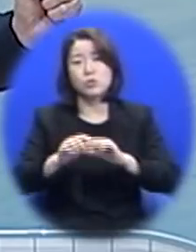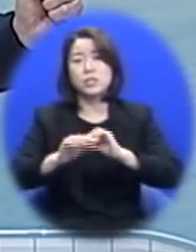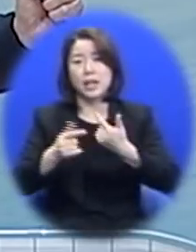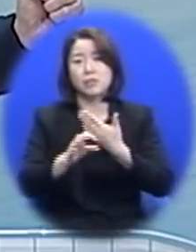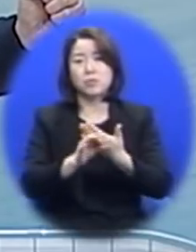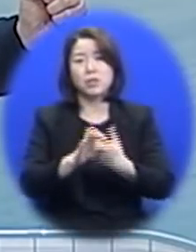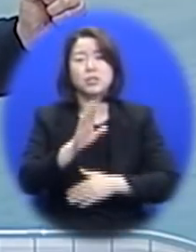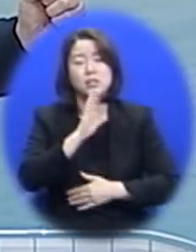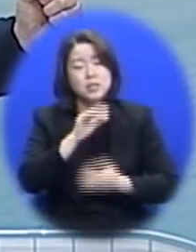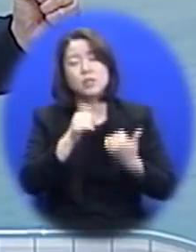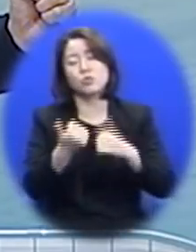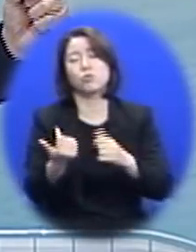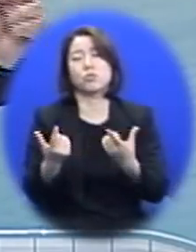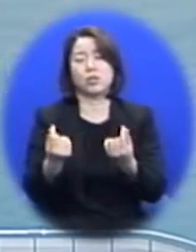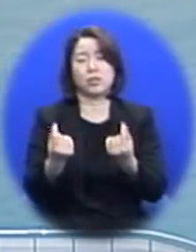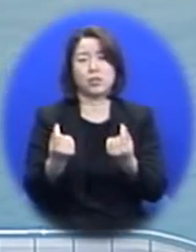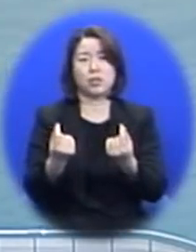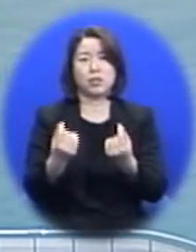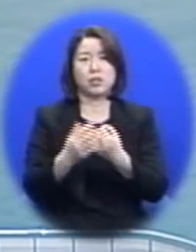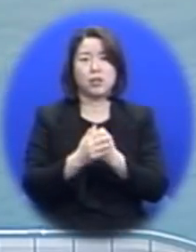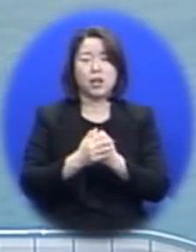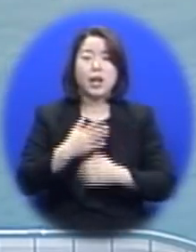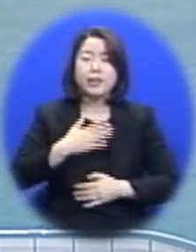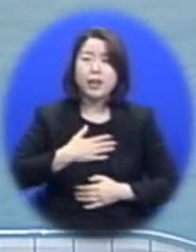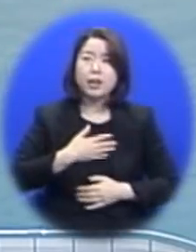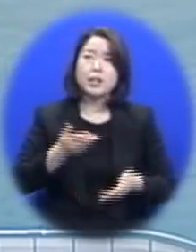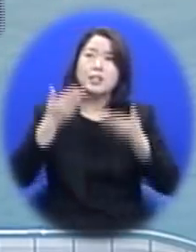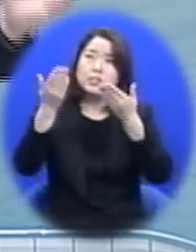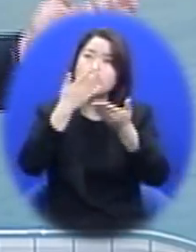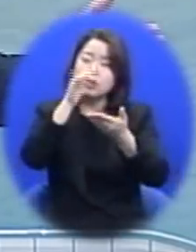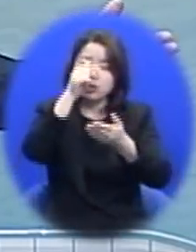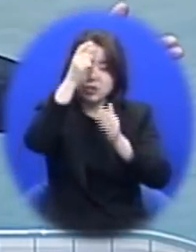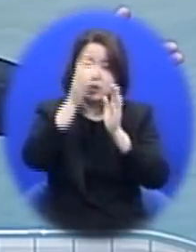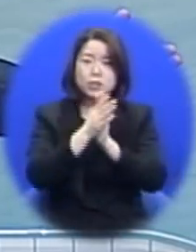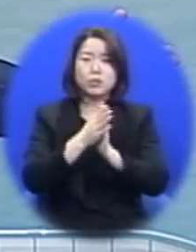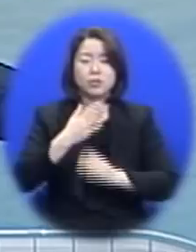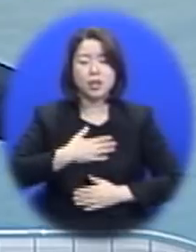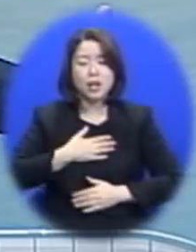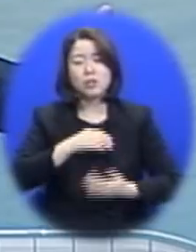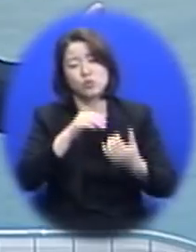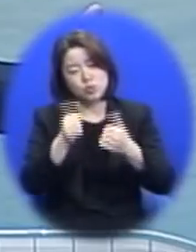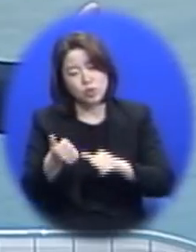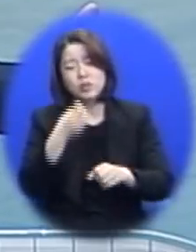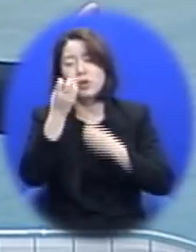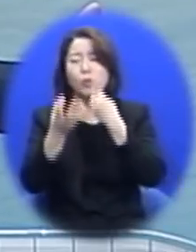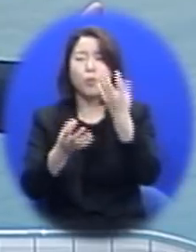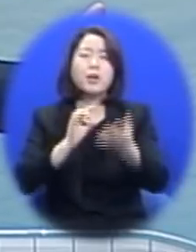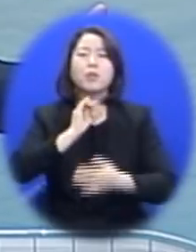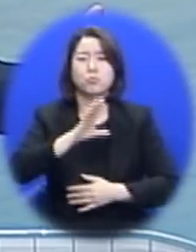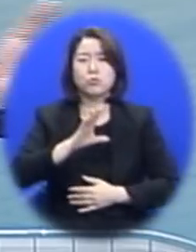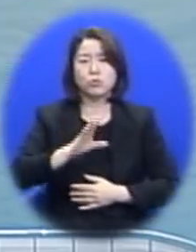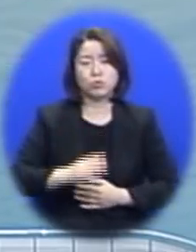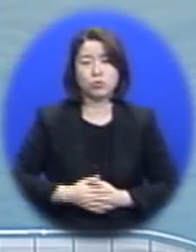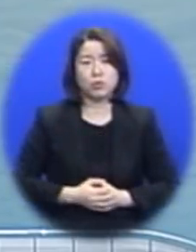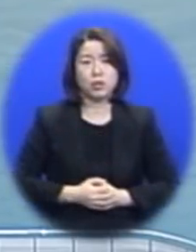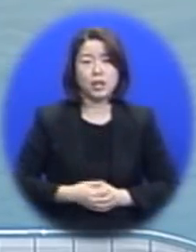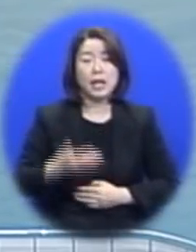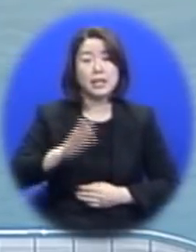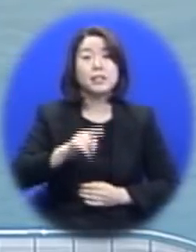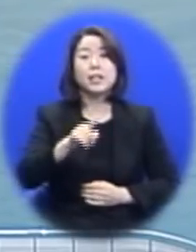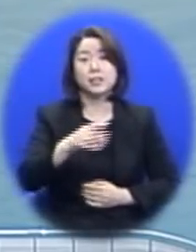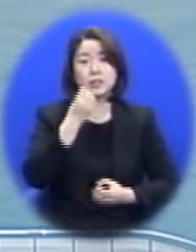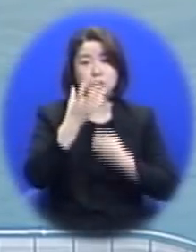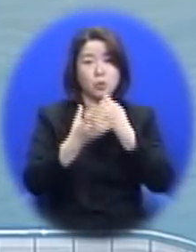것 같아요. 내가 주님 앞에 드릴 수 있는 기도는 내가 죽었다는 고백밖에 할 게 없더라고요. 그런데 그